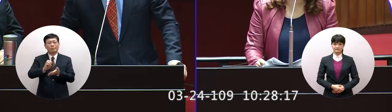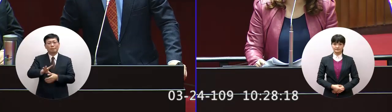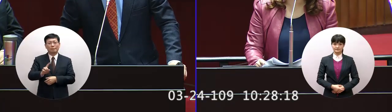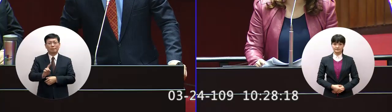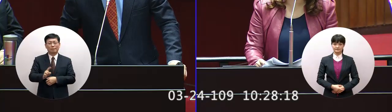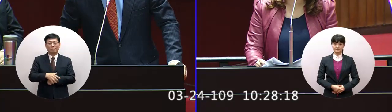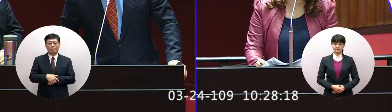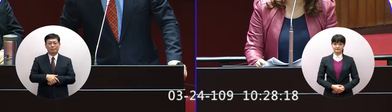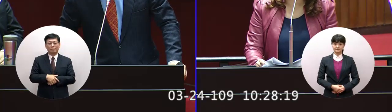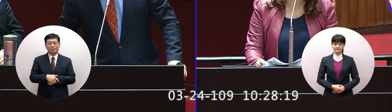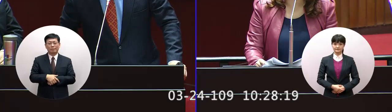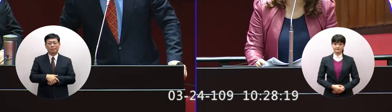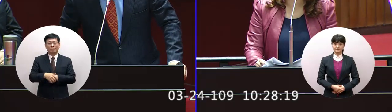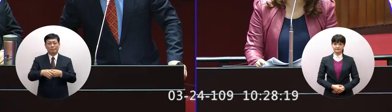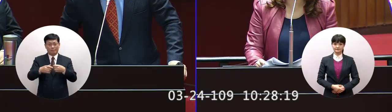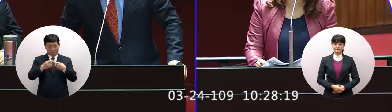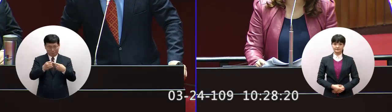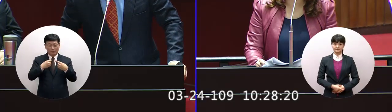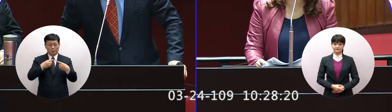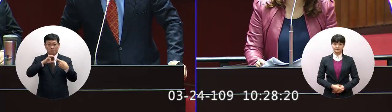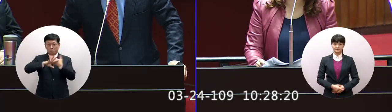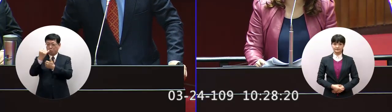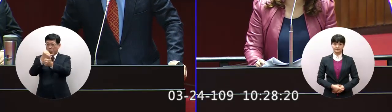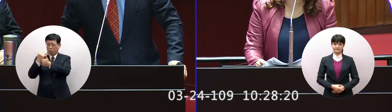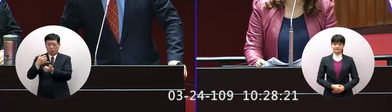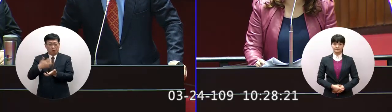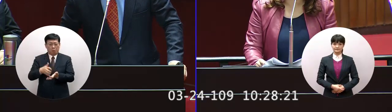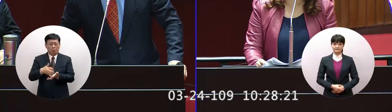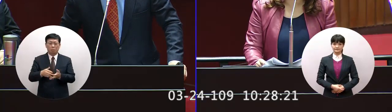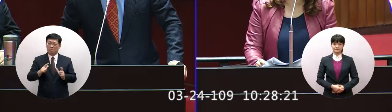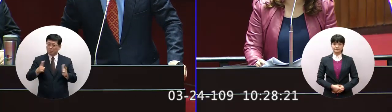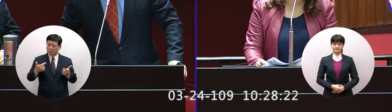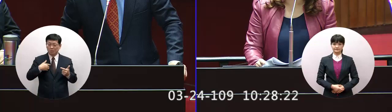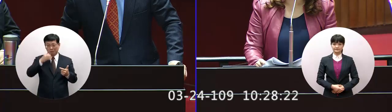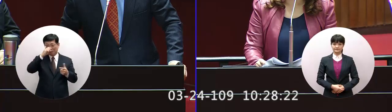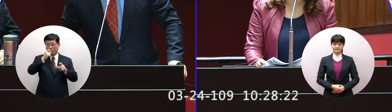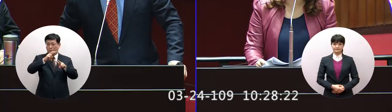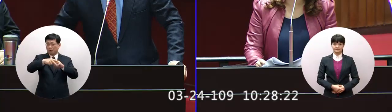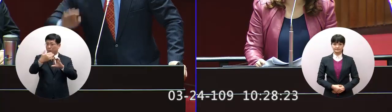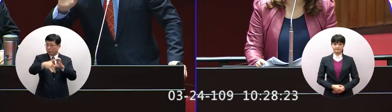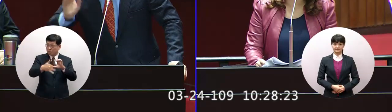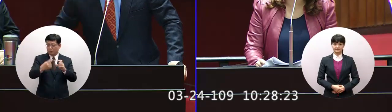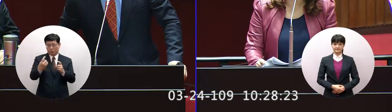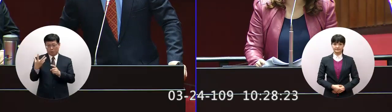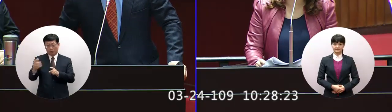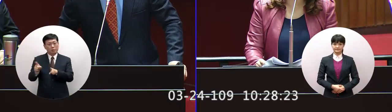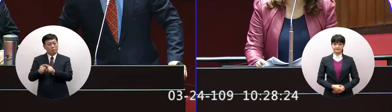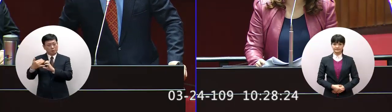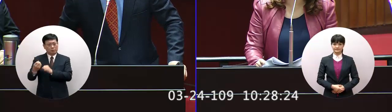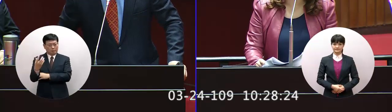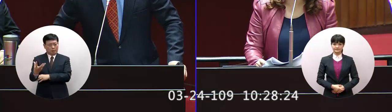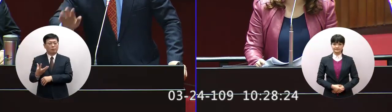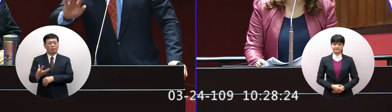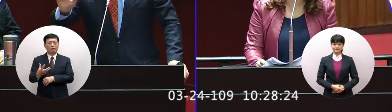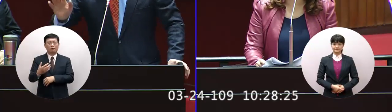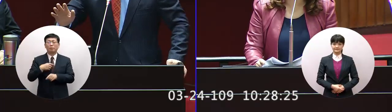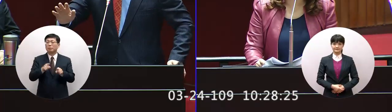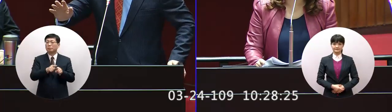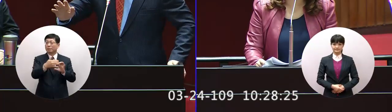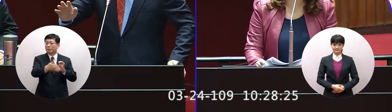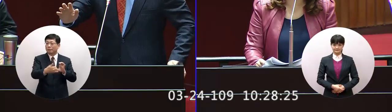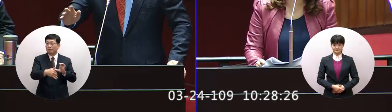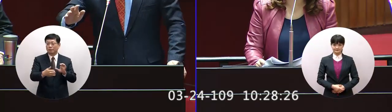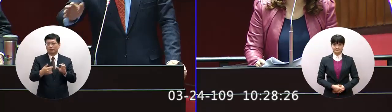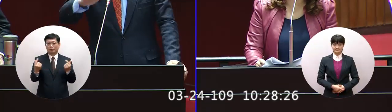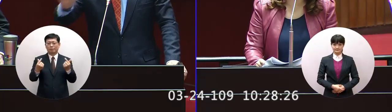就是说我们的新住民有很多，一般来讲可能看公共电视台的会比看一般电视的更多了。我们一般电视